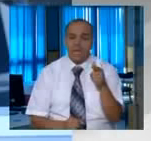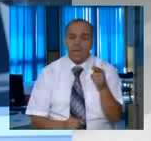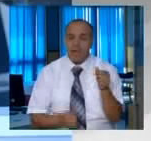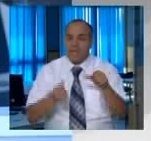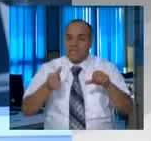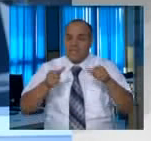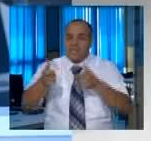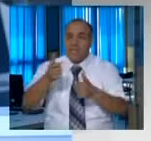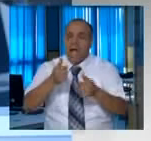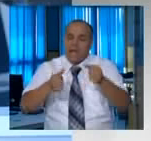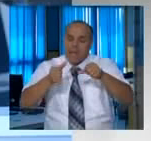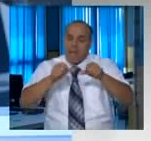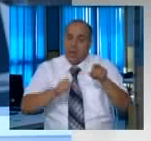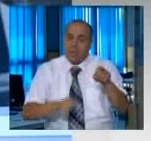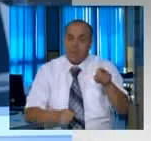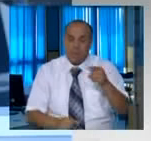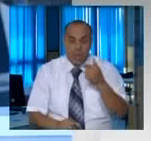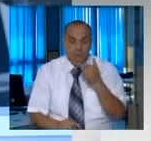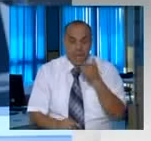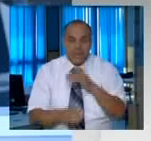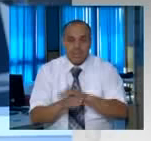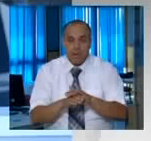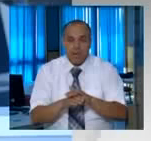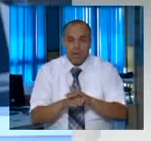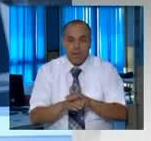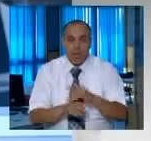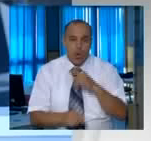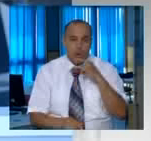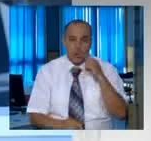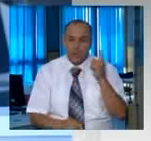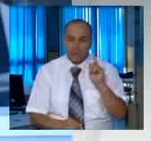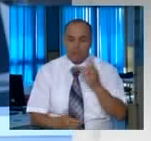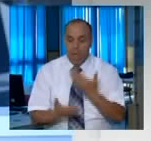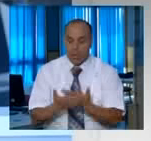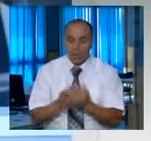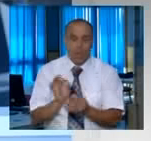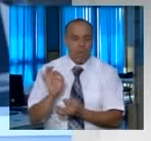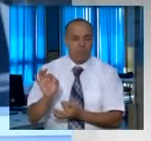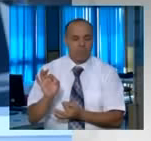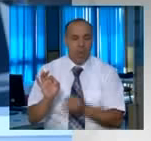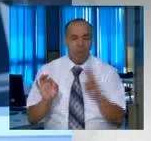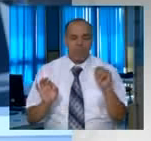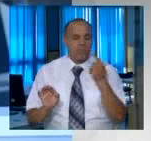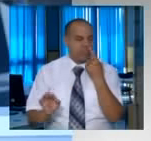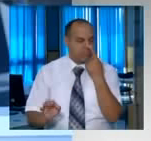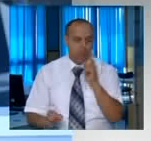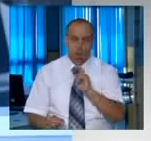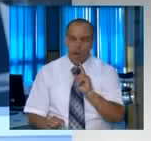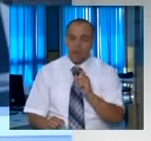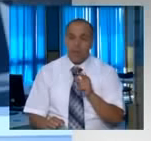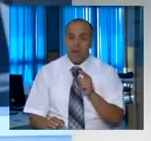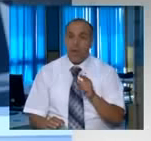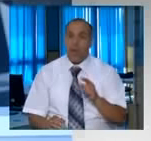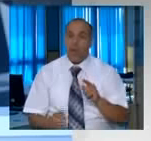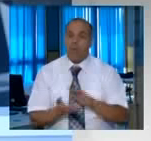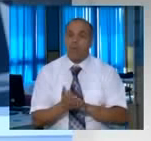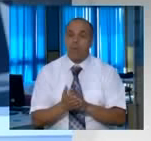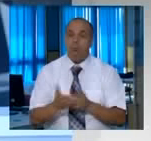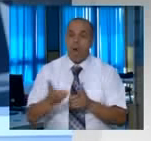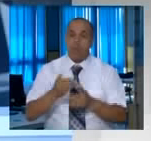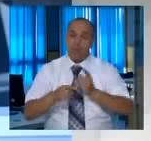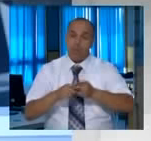أسلحة كيميائية، وذلك بسبب تشكيك روسيا في الدليل الذي قدمته الأمم المتحدة ومنظمة حظر